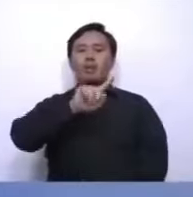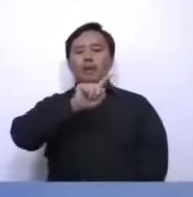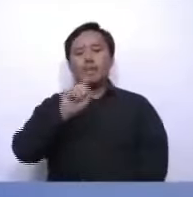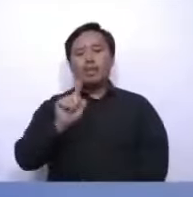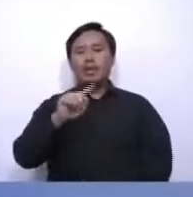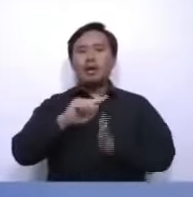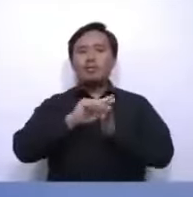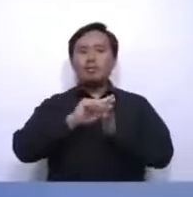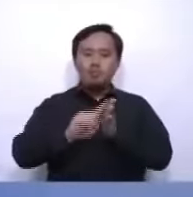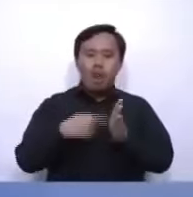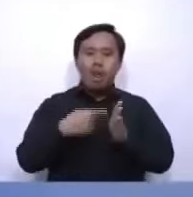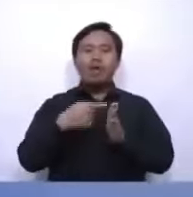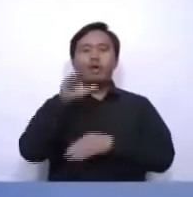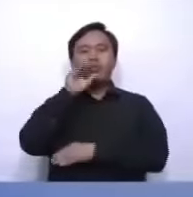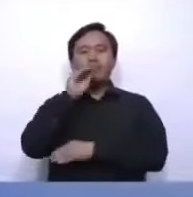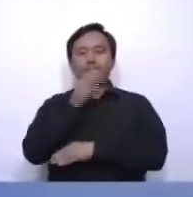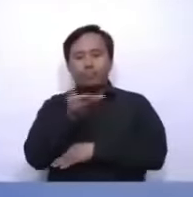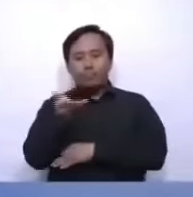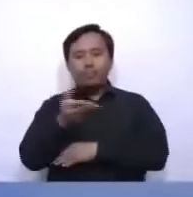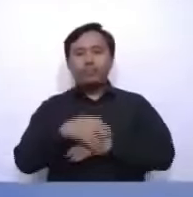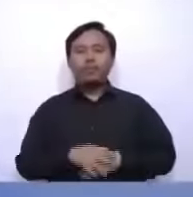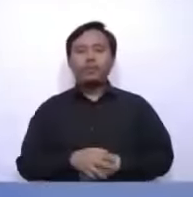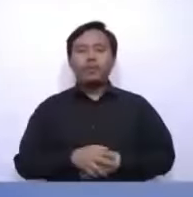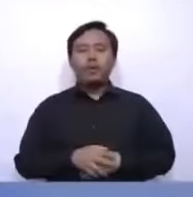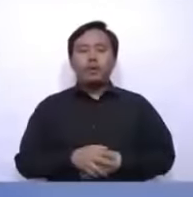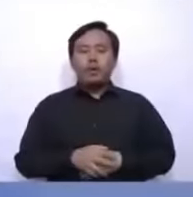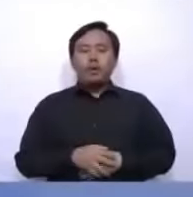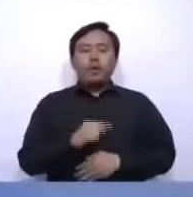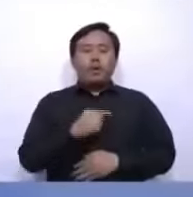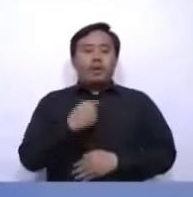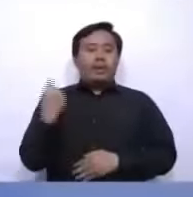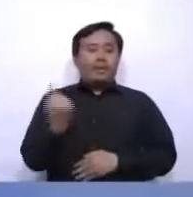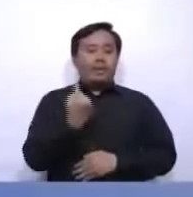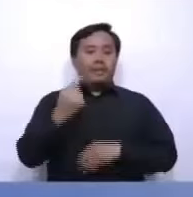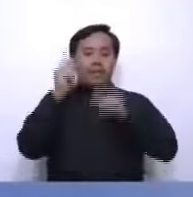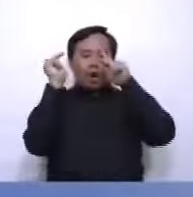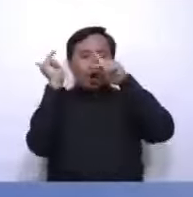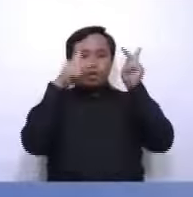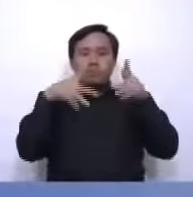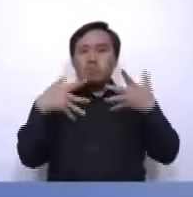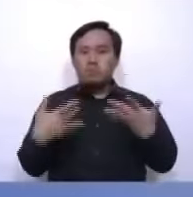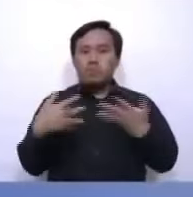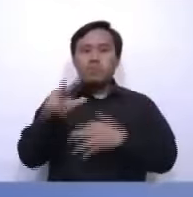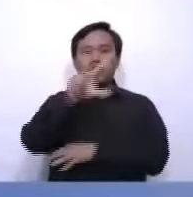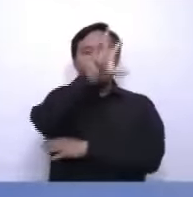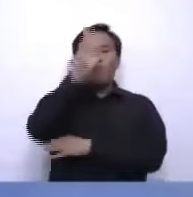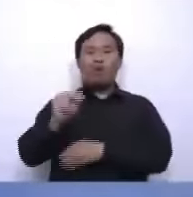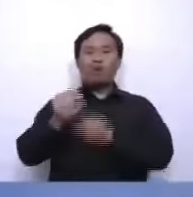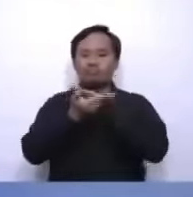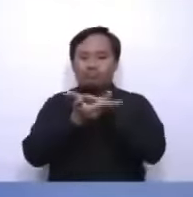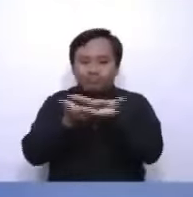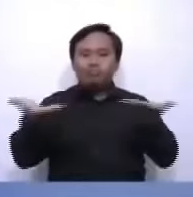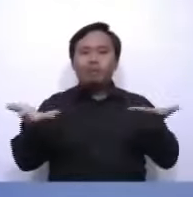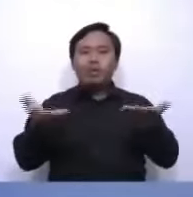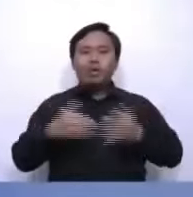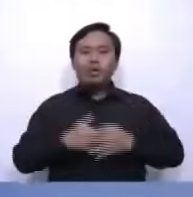detik dimulai saat berbicara. Silakan. Konsep kami adalah Jabar untuk